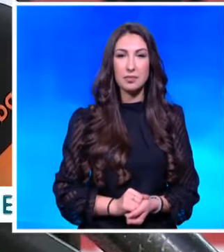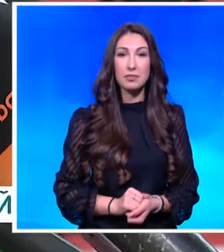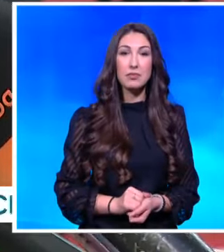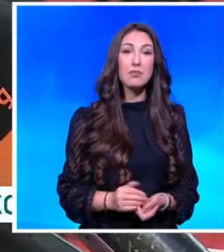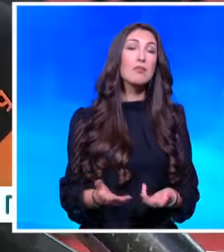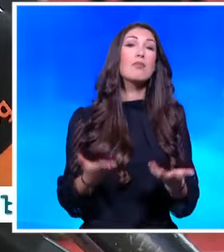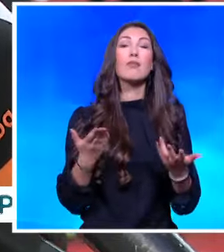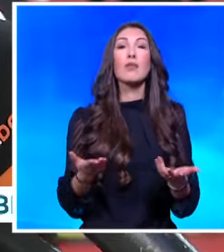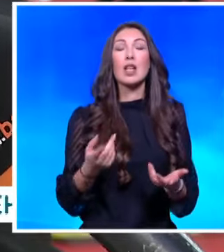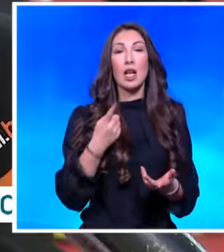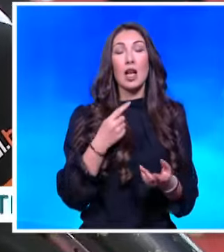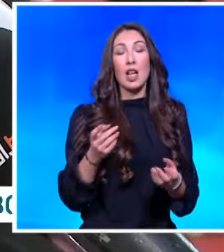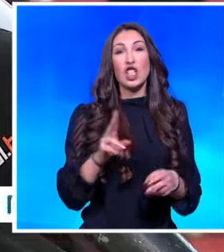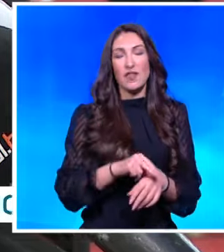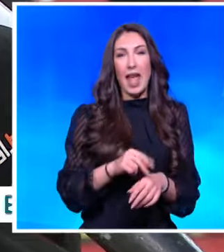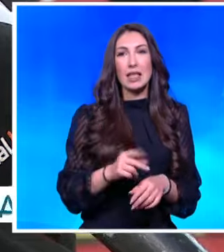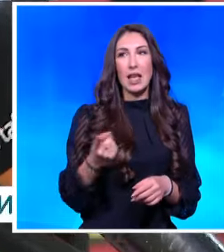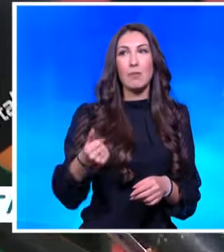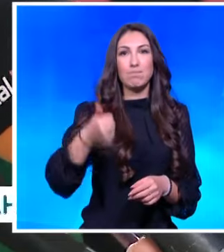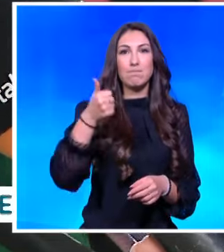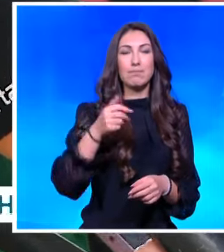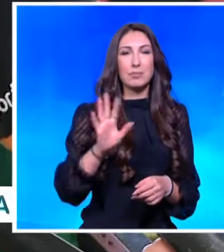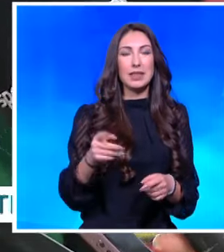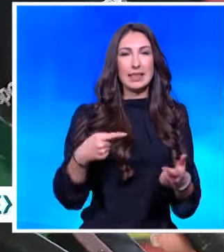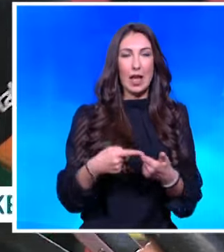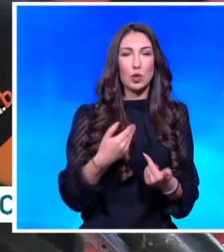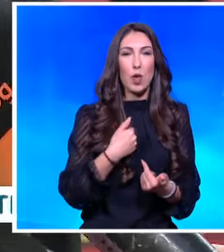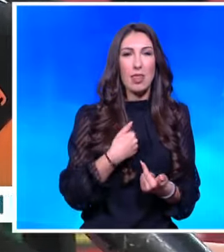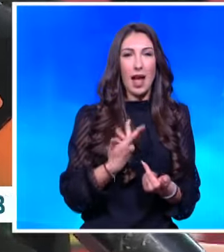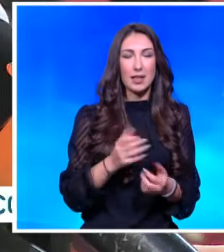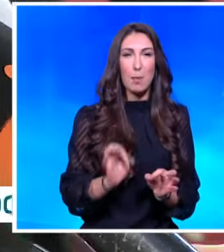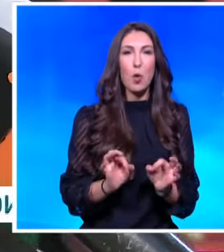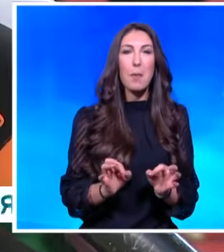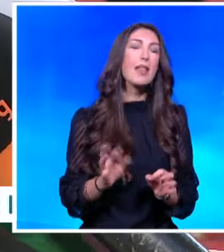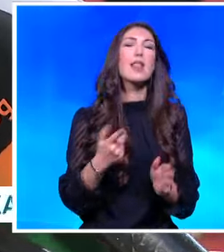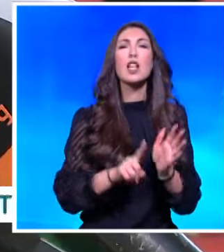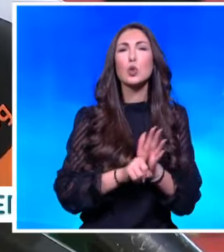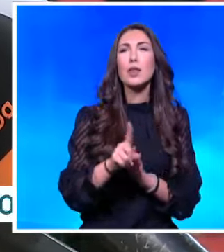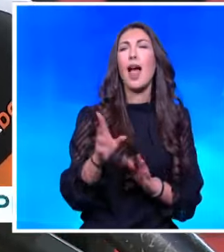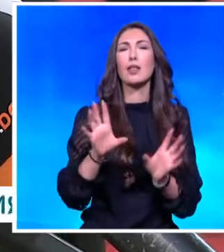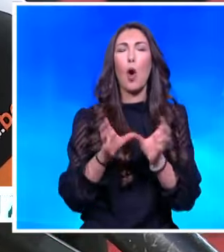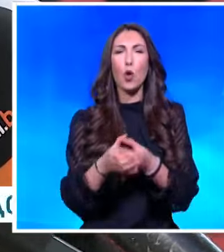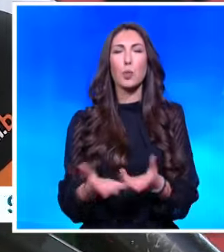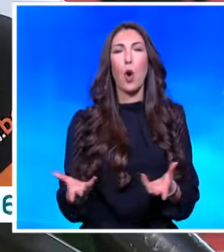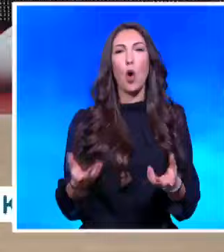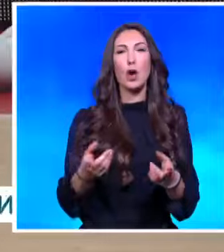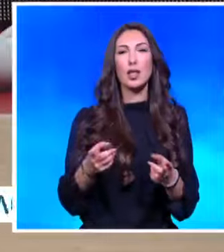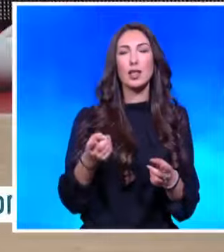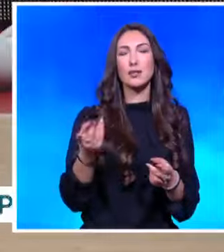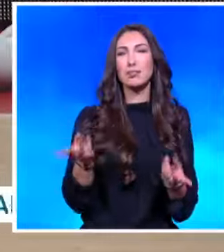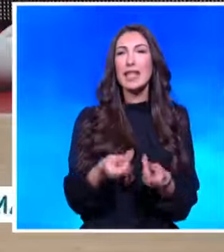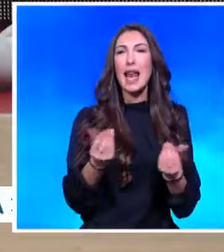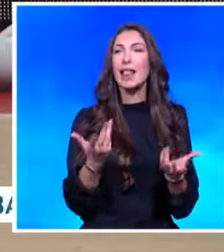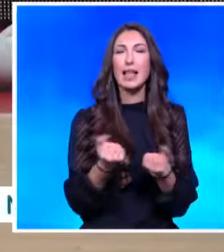Швеция се води фаворит срещу нас, особено домакин. И по резултати като отбор и местата, където играят